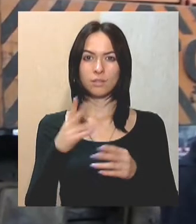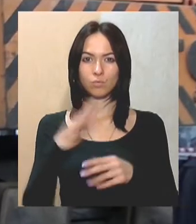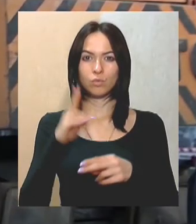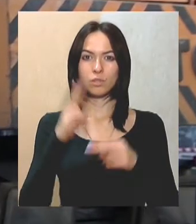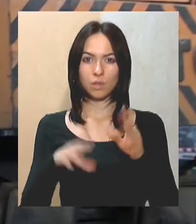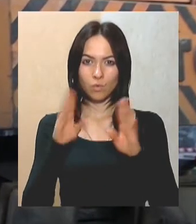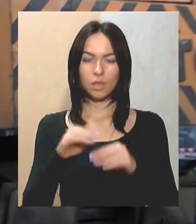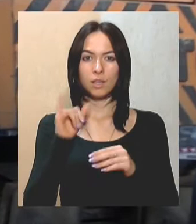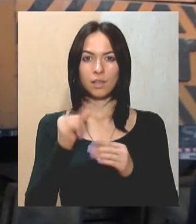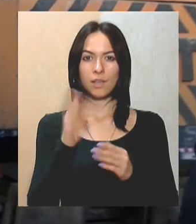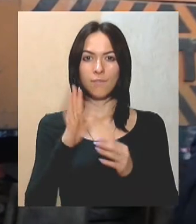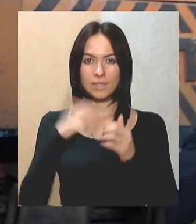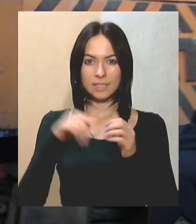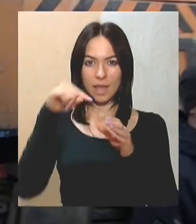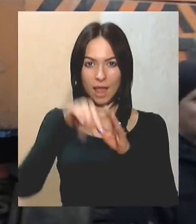Було вирішено